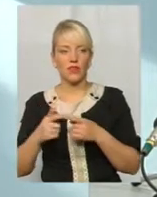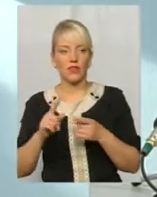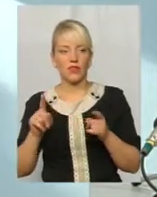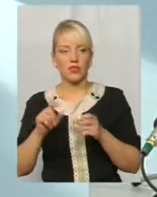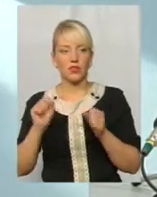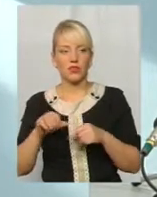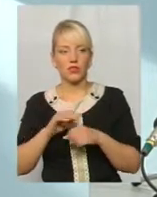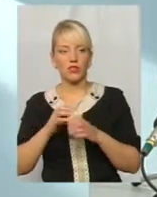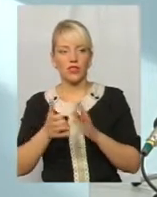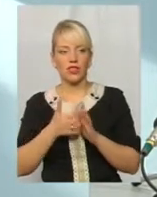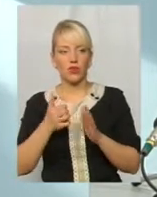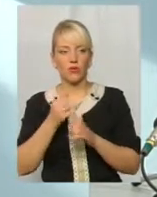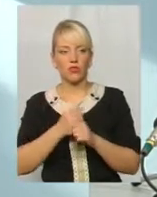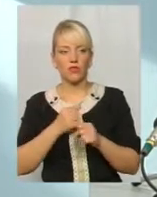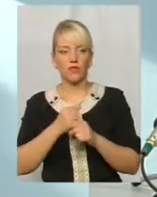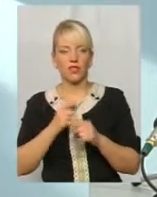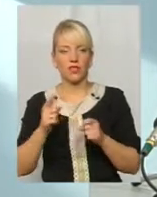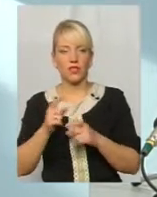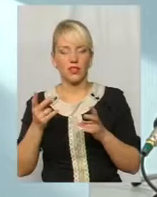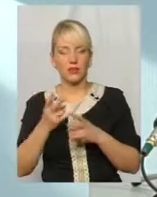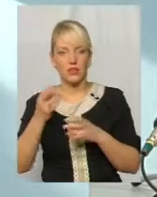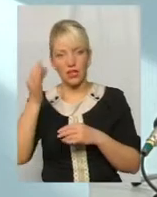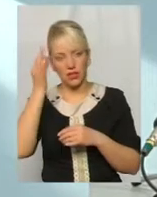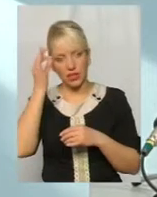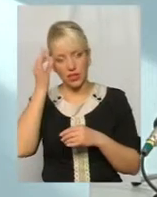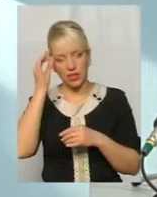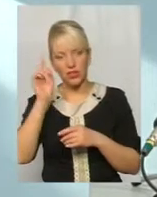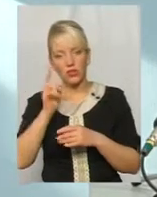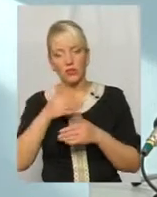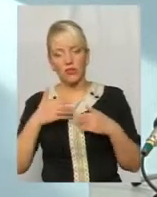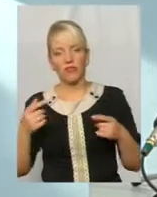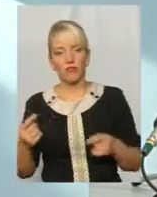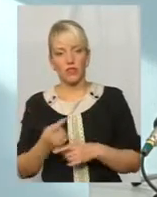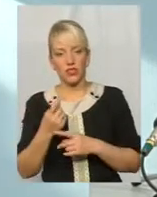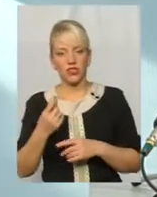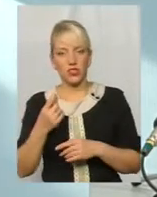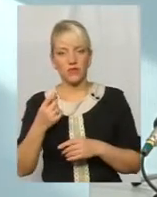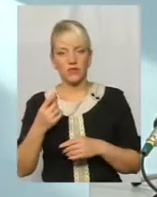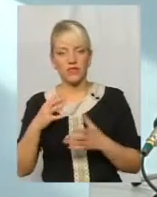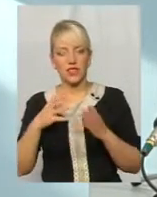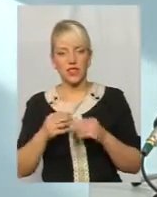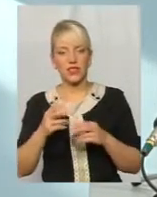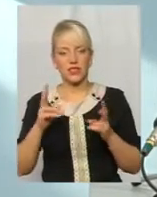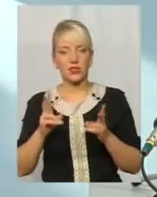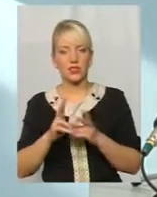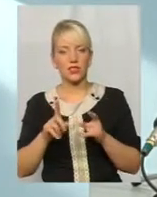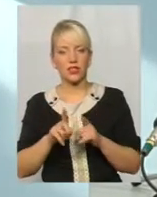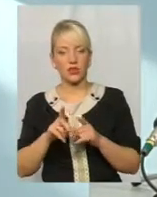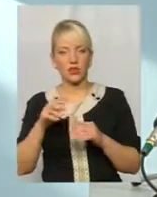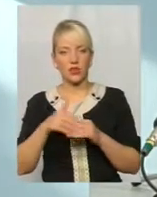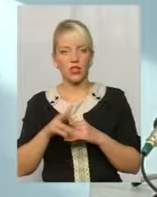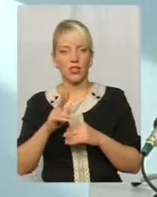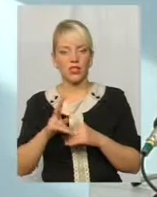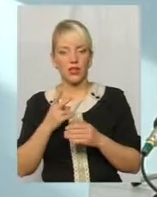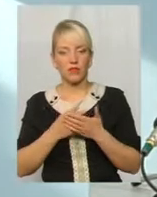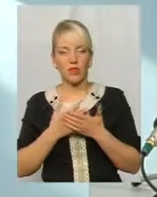можливо, недопрацювань, але знову ж таки варто згадати, що ми вперше взагалі стикнулися з таким поняттям і з таким явищем, як